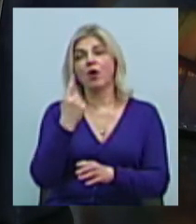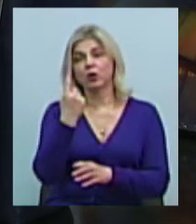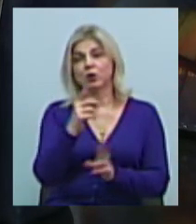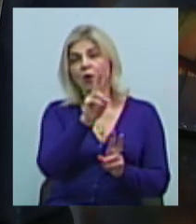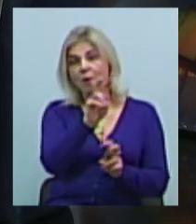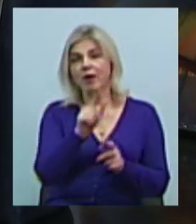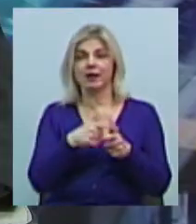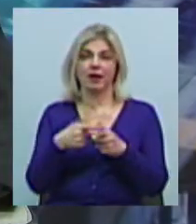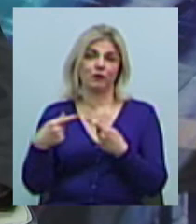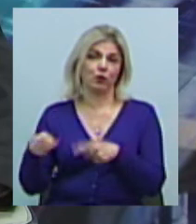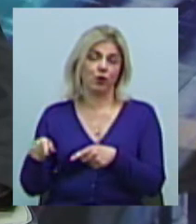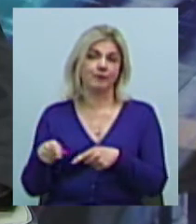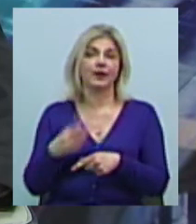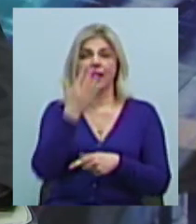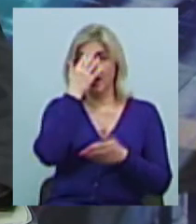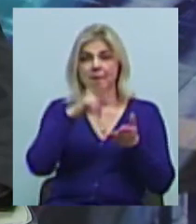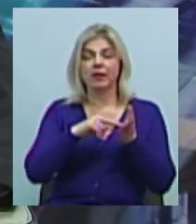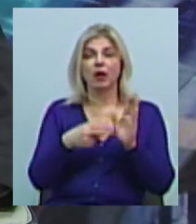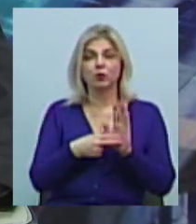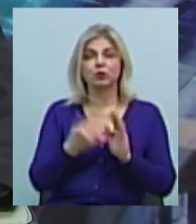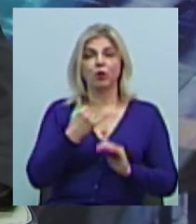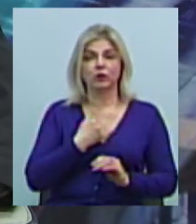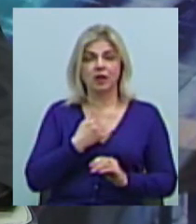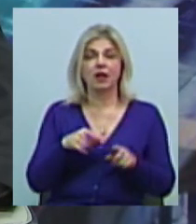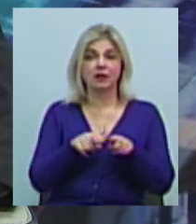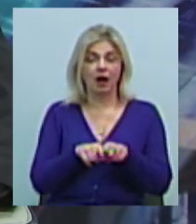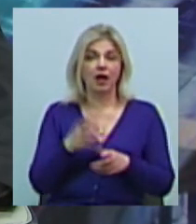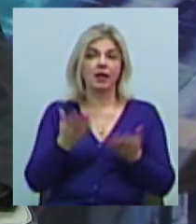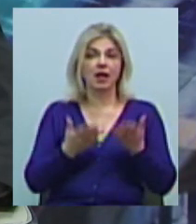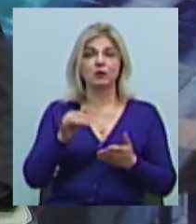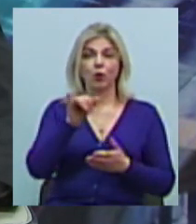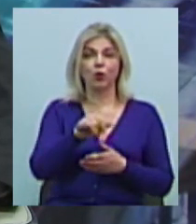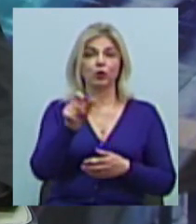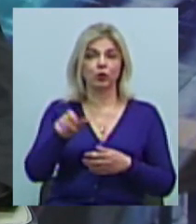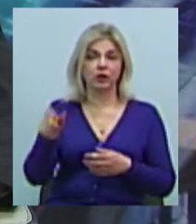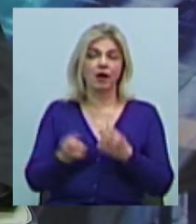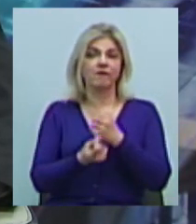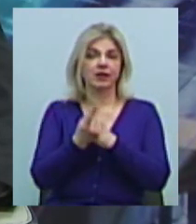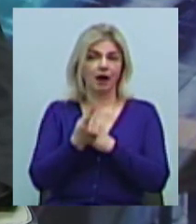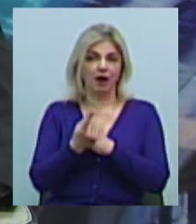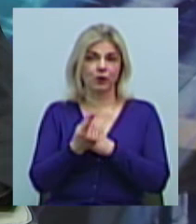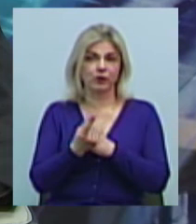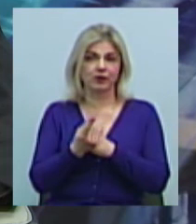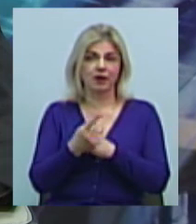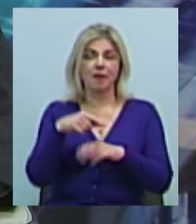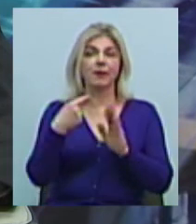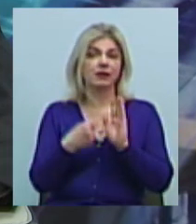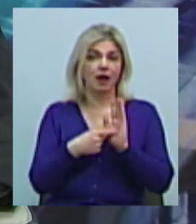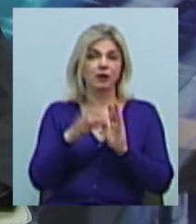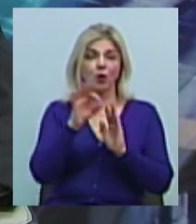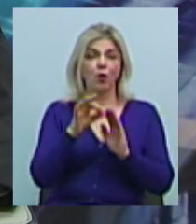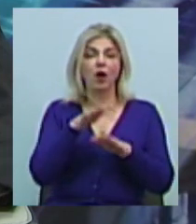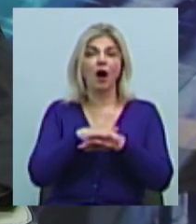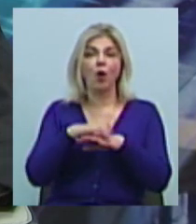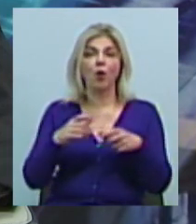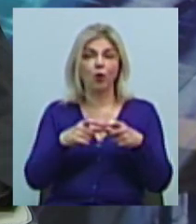компанії. Значить, планується у нас так, що якщо у споживачів виникають питання щодо тих рахунків,